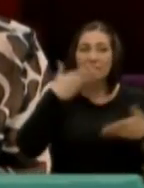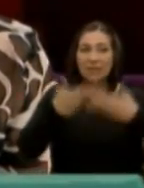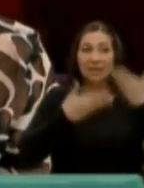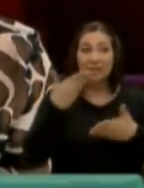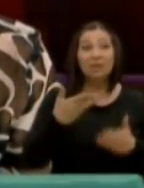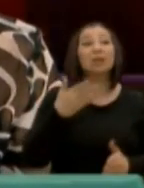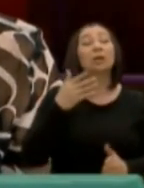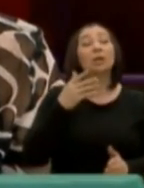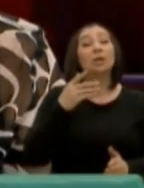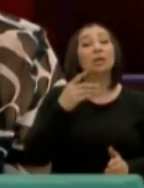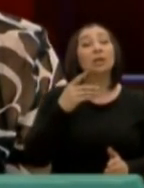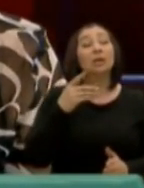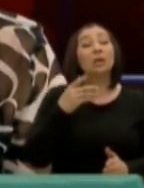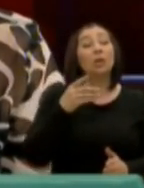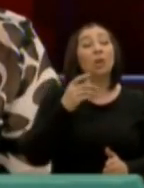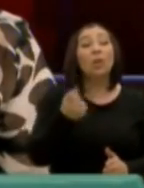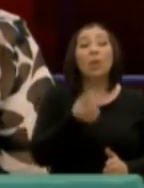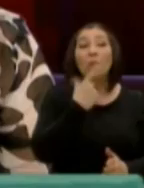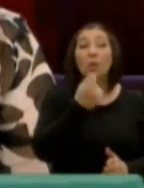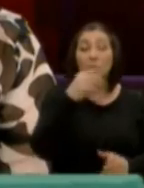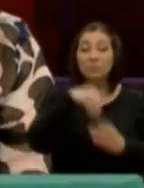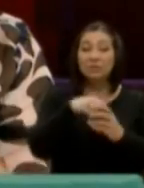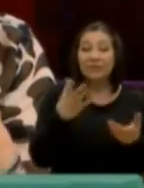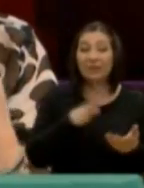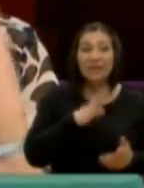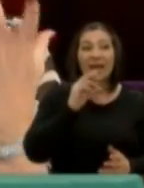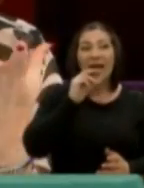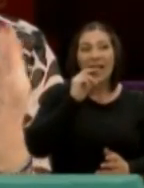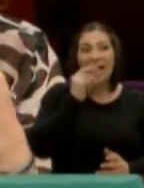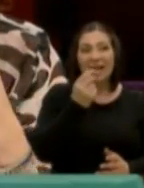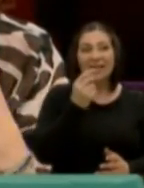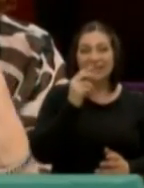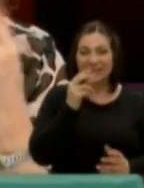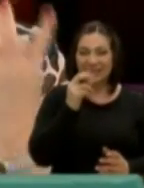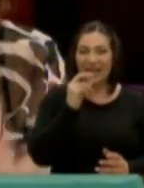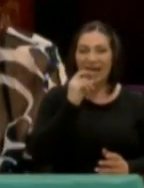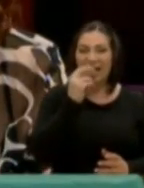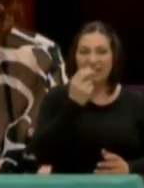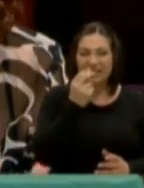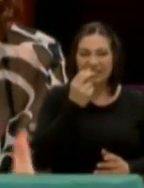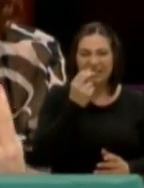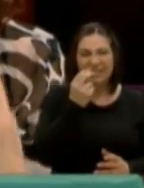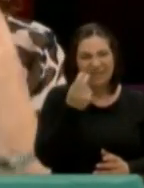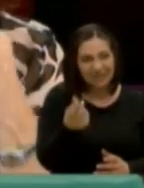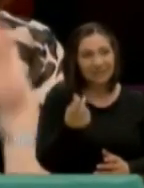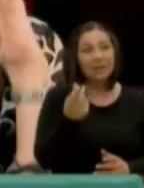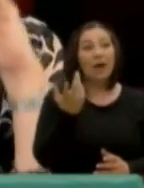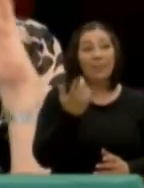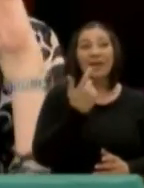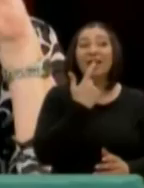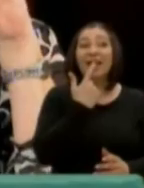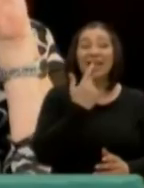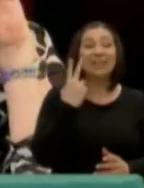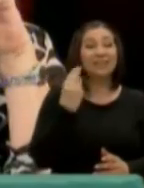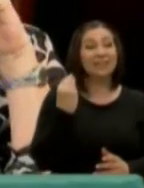Ve lokumun tarifi olarak denir ki, ısırdığınız zaman dişleriniz bir direnci hissetmelidir. Fakat dişleriniz